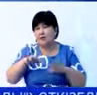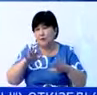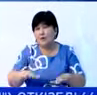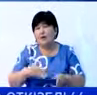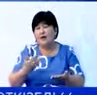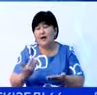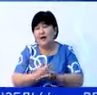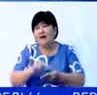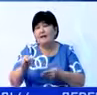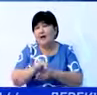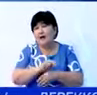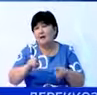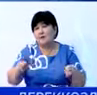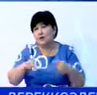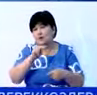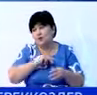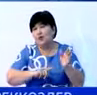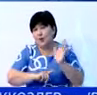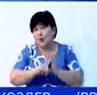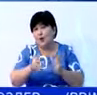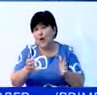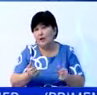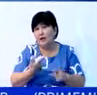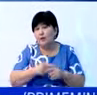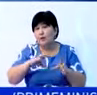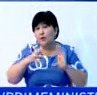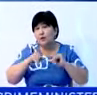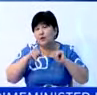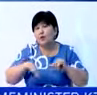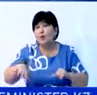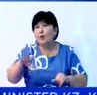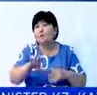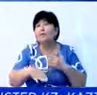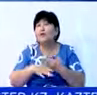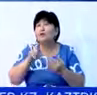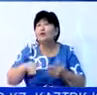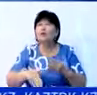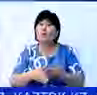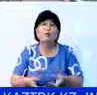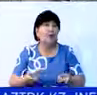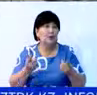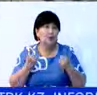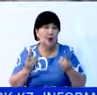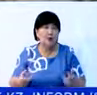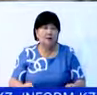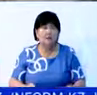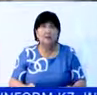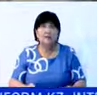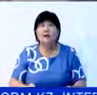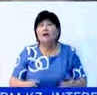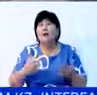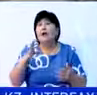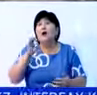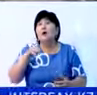орындарды қайта қалпына келтіру жұмыстарын қолға алған. Бұл түйткілді шешуде өңірдегі демеушілердің де көмегі зор. Бұл